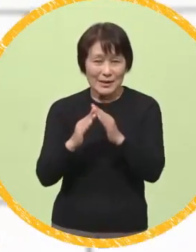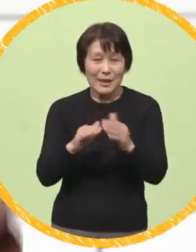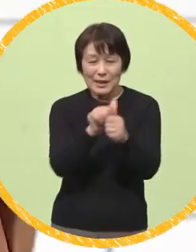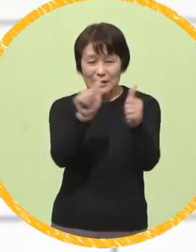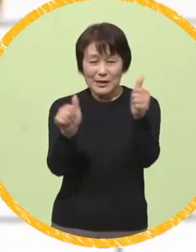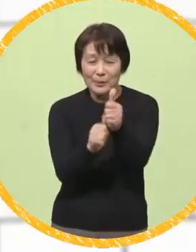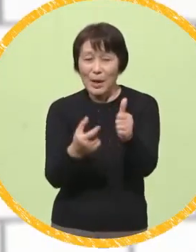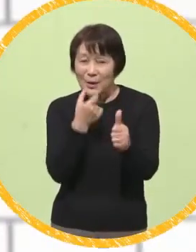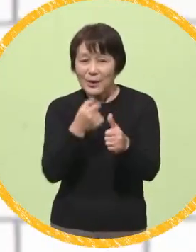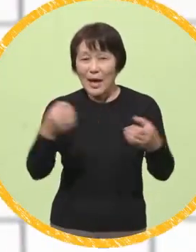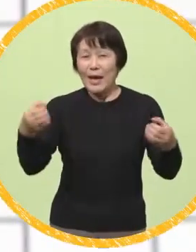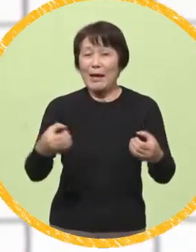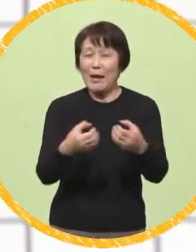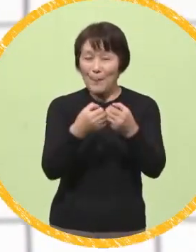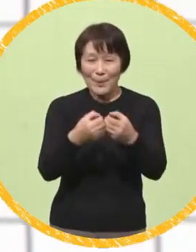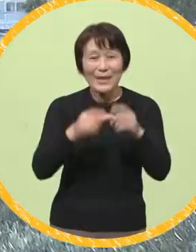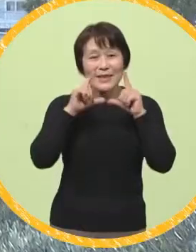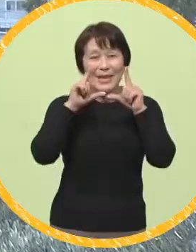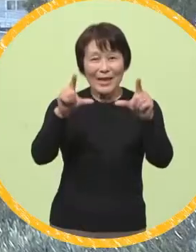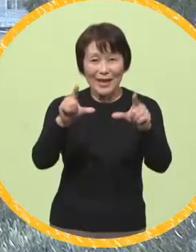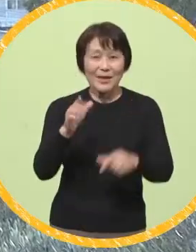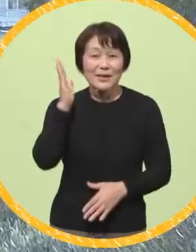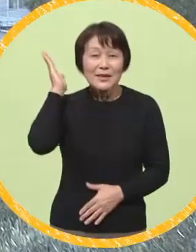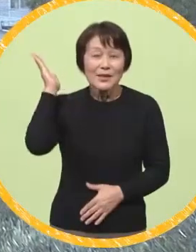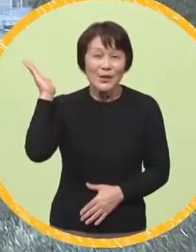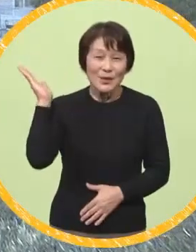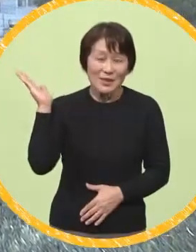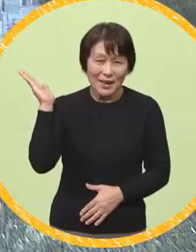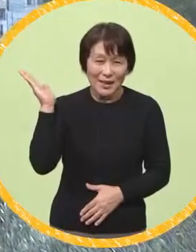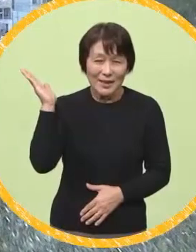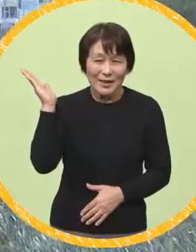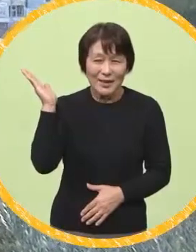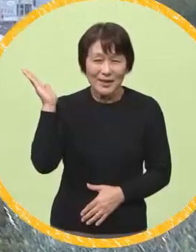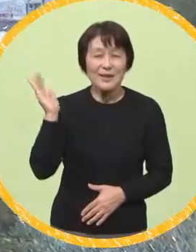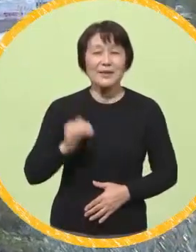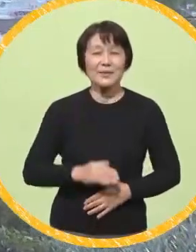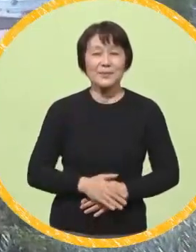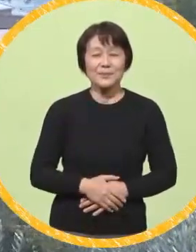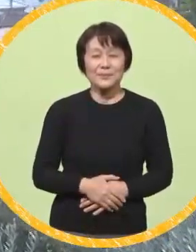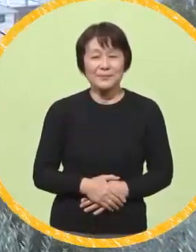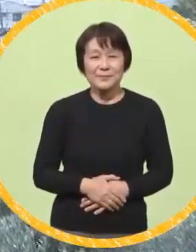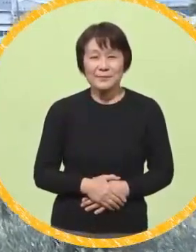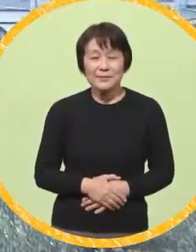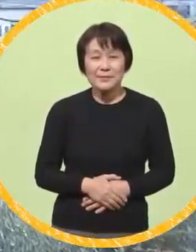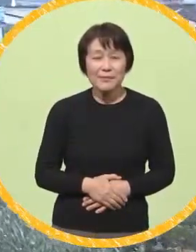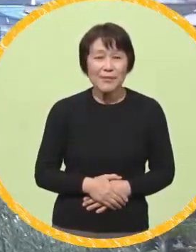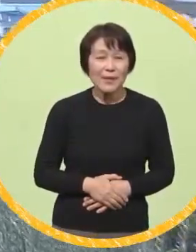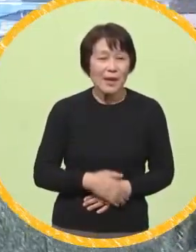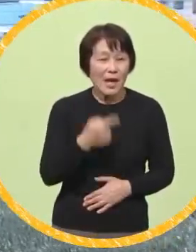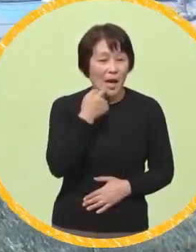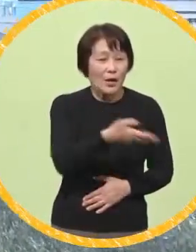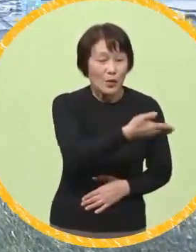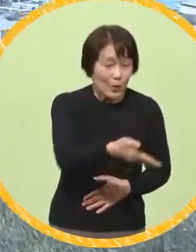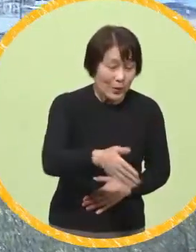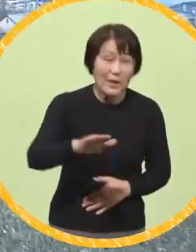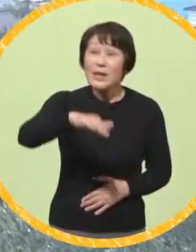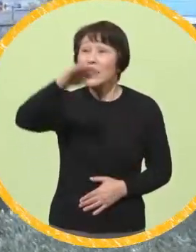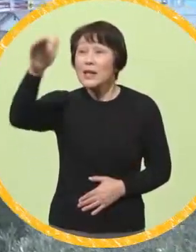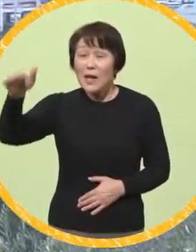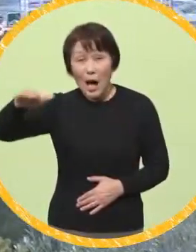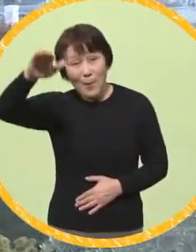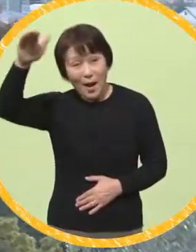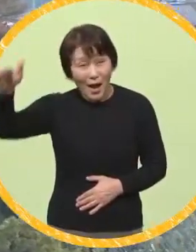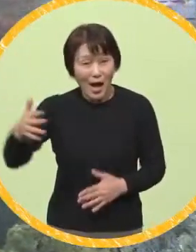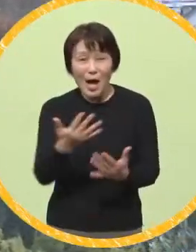言、まずはこちらの地域です。 県の西南部に位置し、海と山、そして緑に囲まれたお